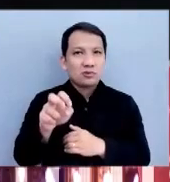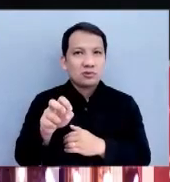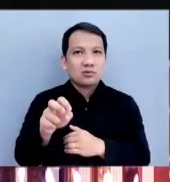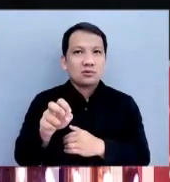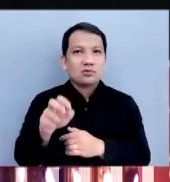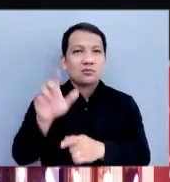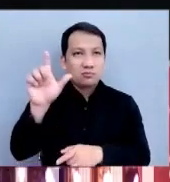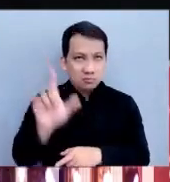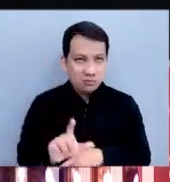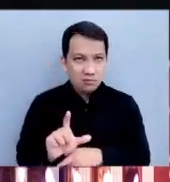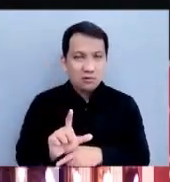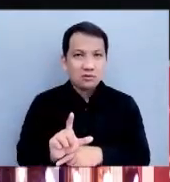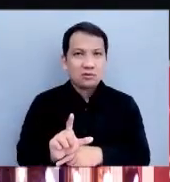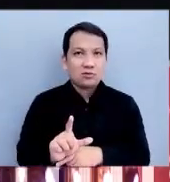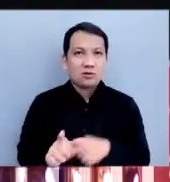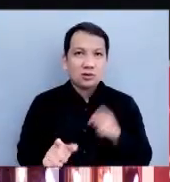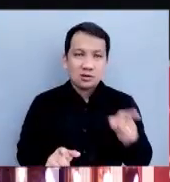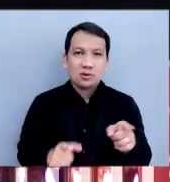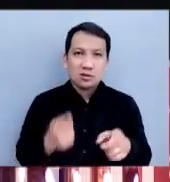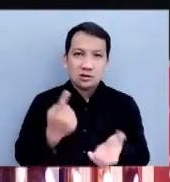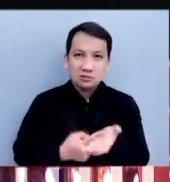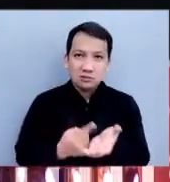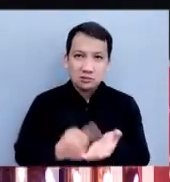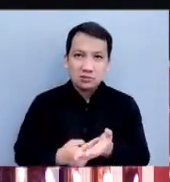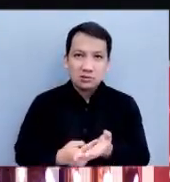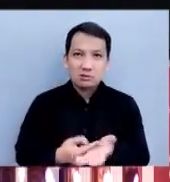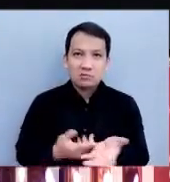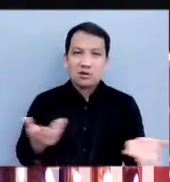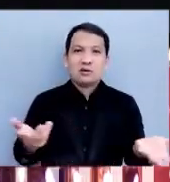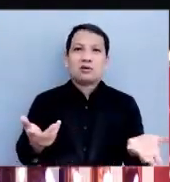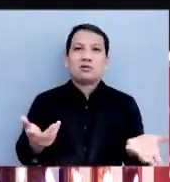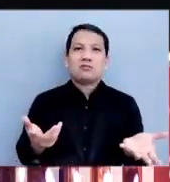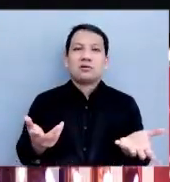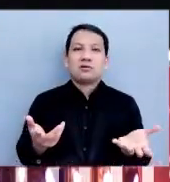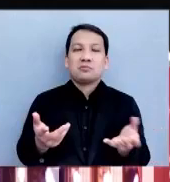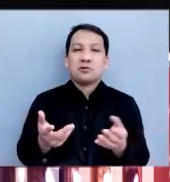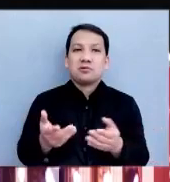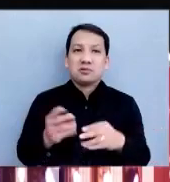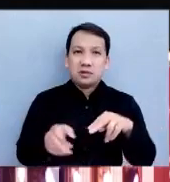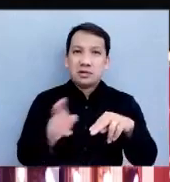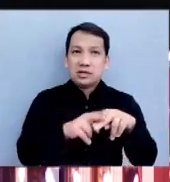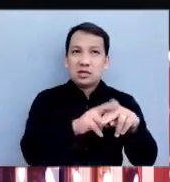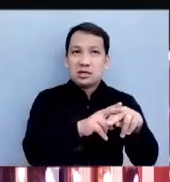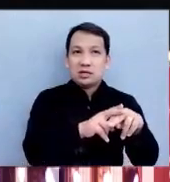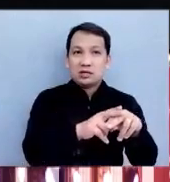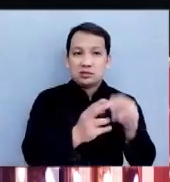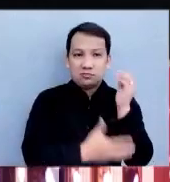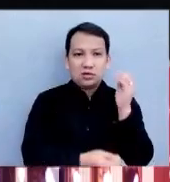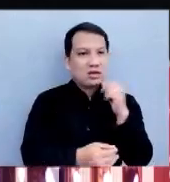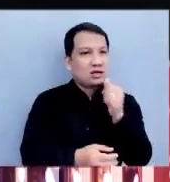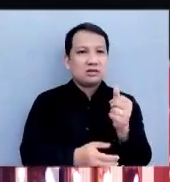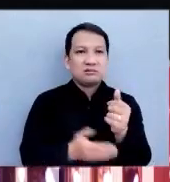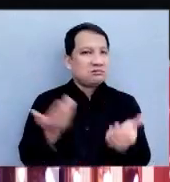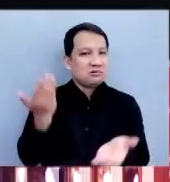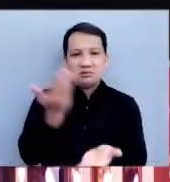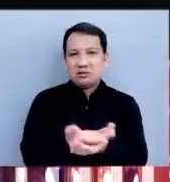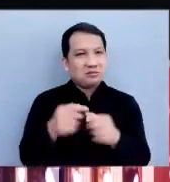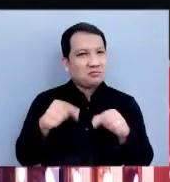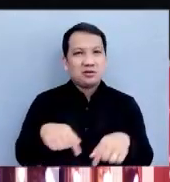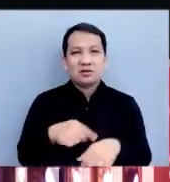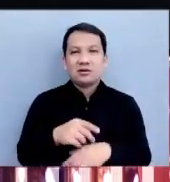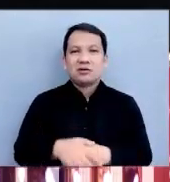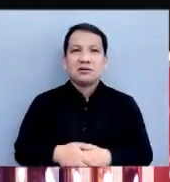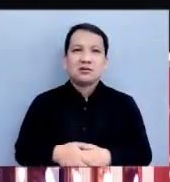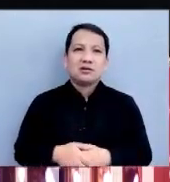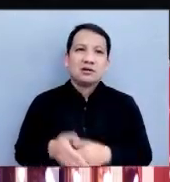poverty retreats. E kung yan ang pag-uusapan natin, talaga mag-retreat, i-increase ang poverty dahil hindi tayo pupuntahan. Well, sir,